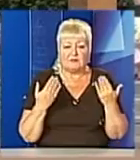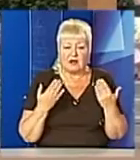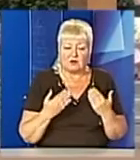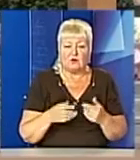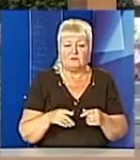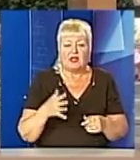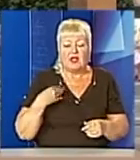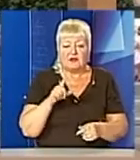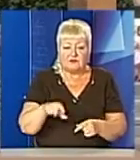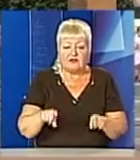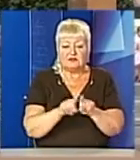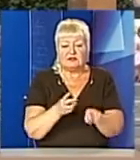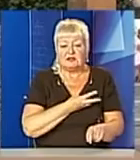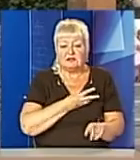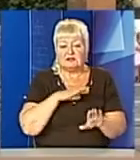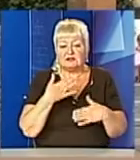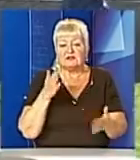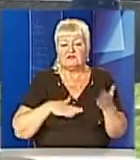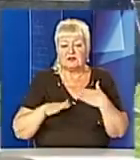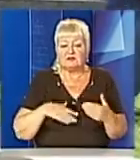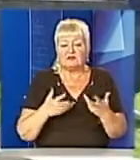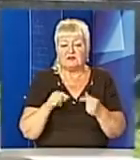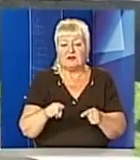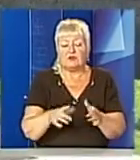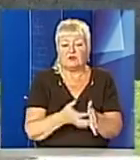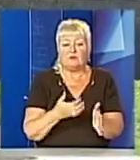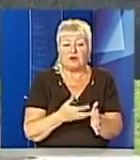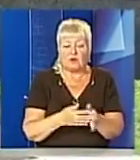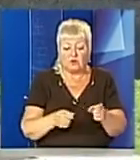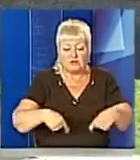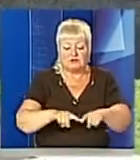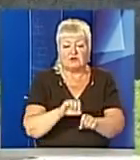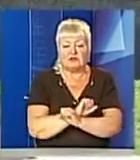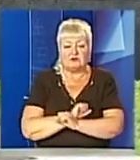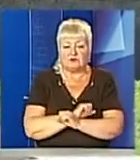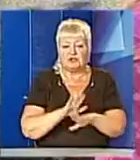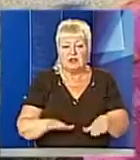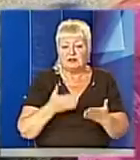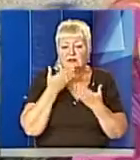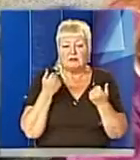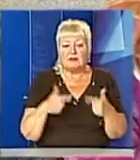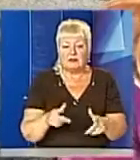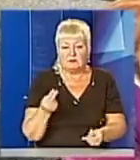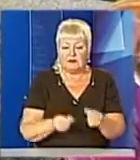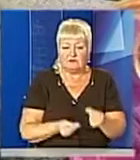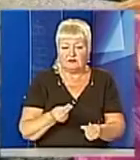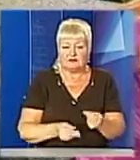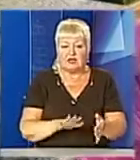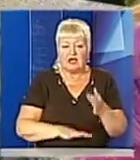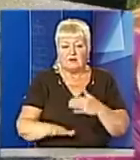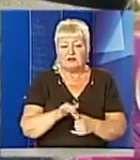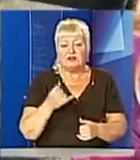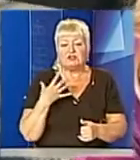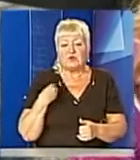такі ініціативи радіють, бо твердять, тут дуже бракує зони відпочинку. Діткам ніде бавитись. Майданчиків в нас ніби у